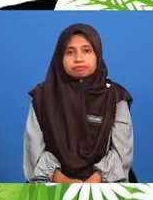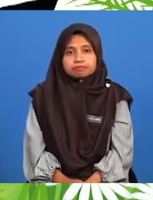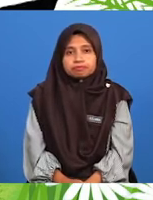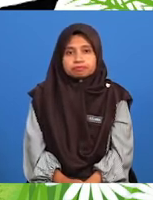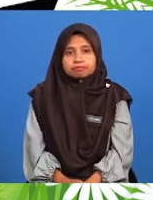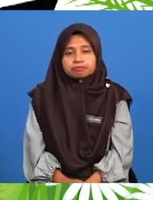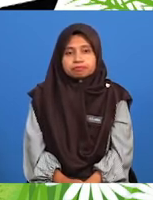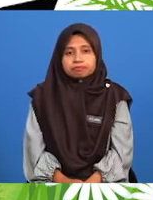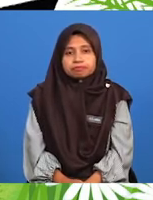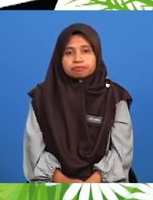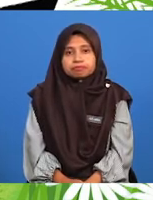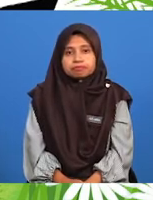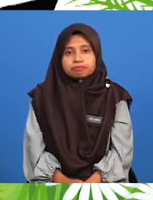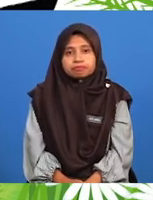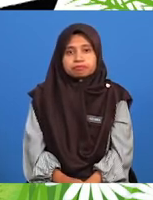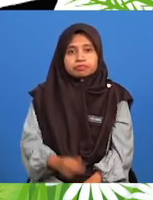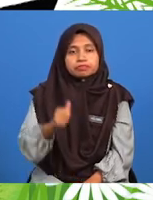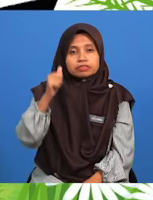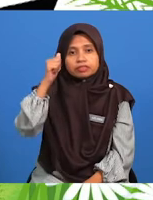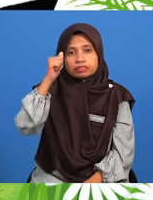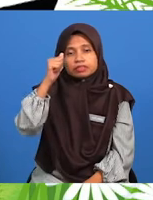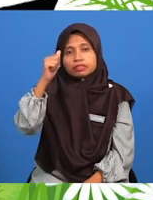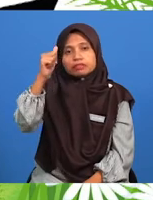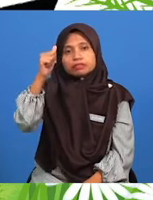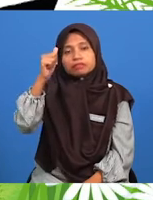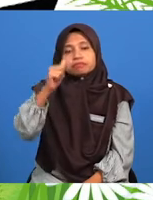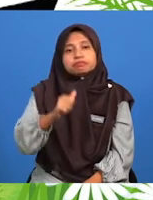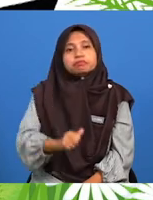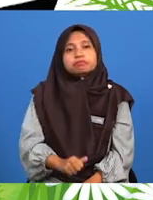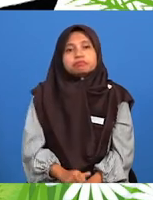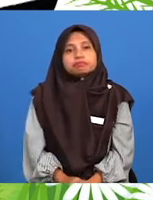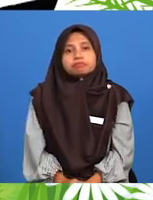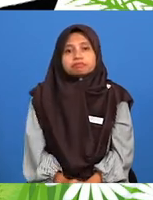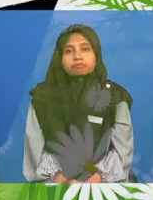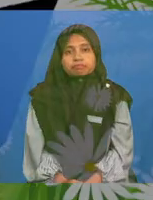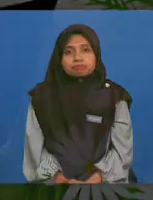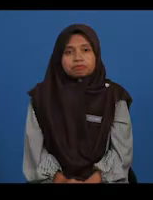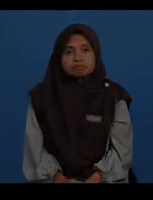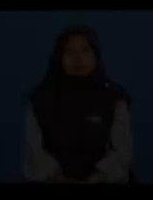wal hidayah. Wassalamualaikum warahmatullahi ta'ala wabarakatuh.